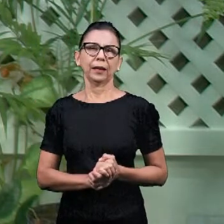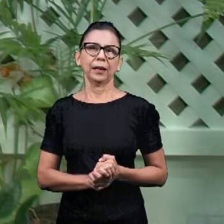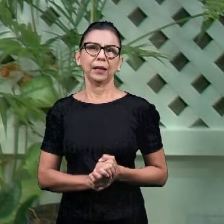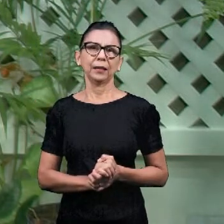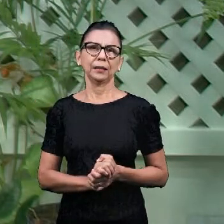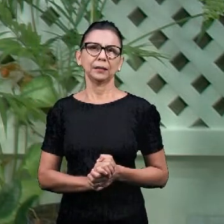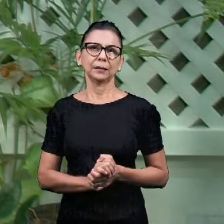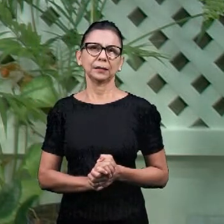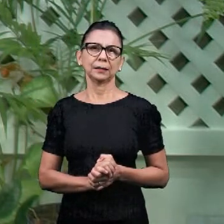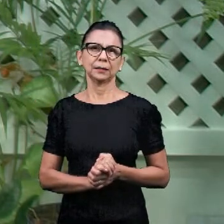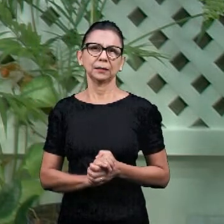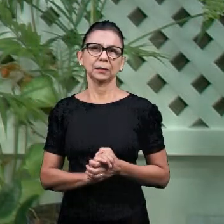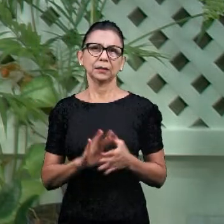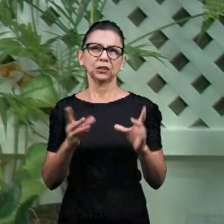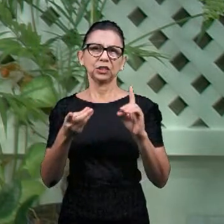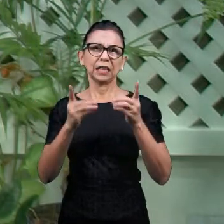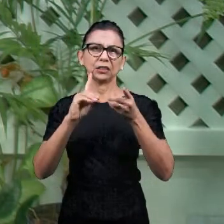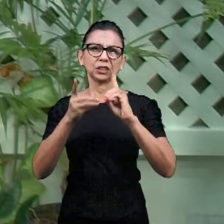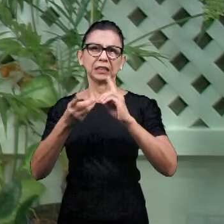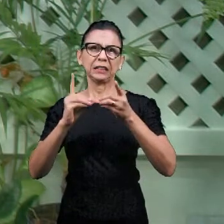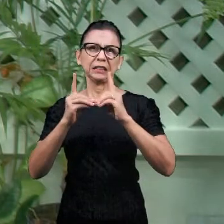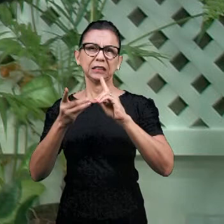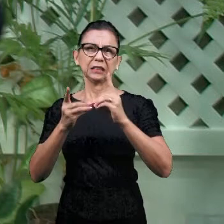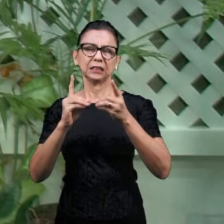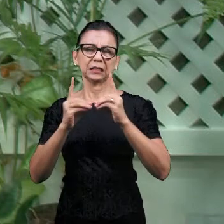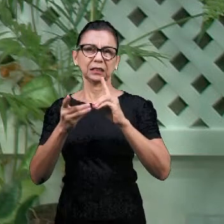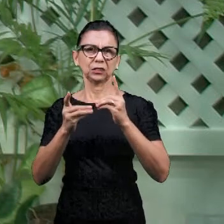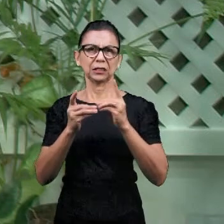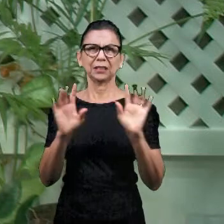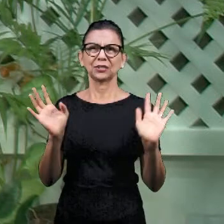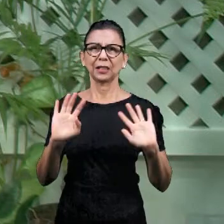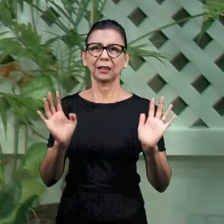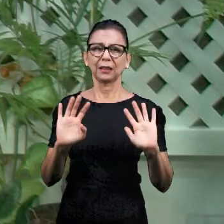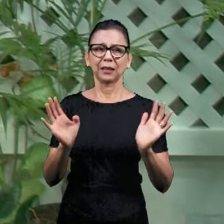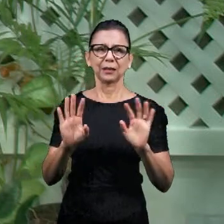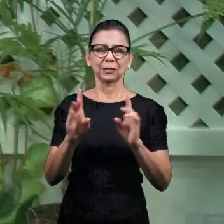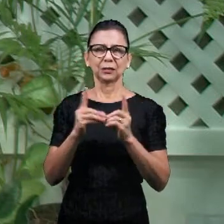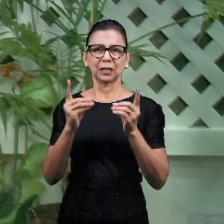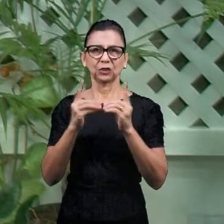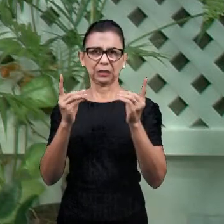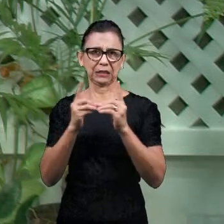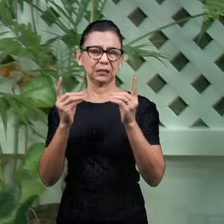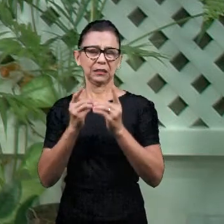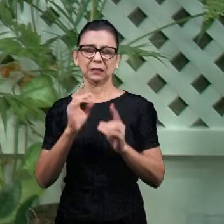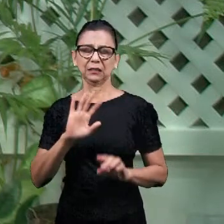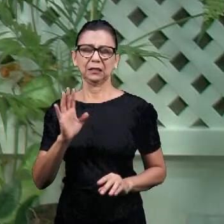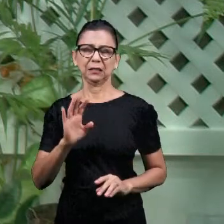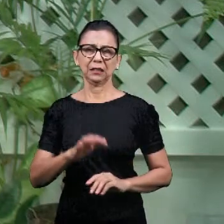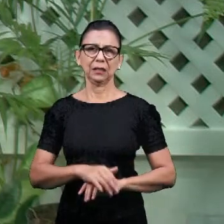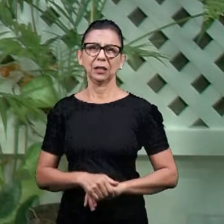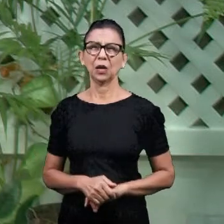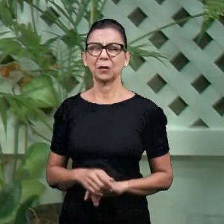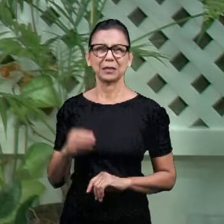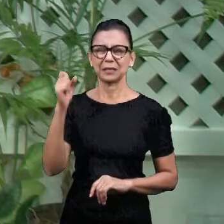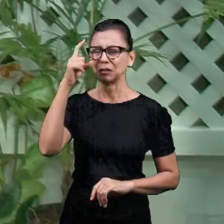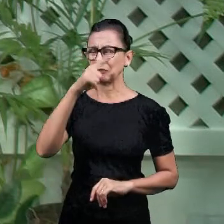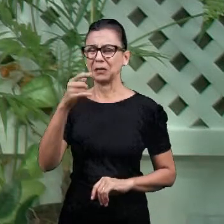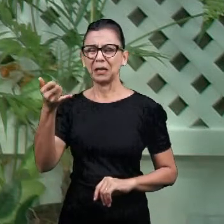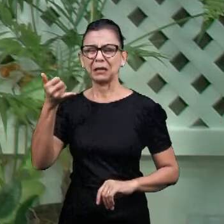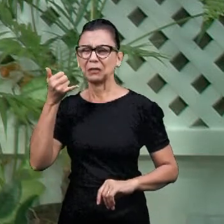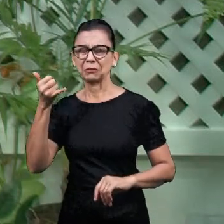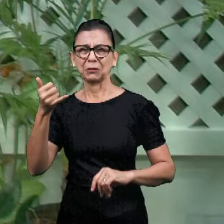Nous pouvons dire tous ces travaux aujourd'hui techniques qu'on utilise, de téléphone,